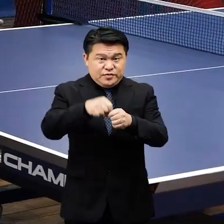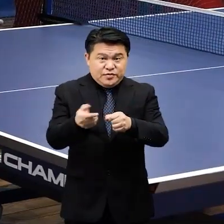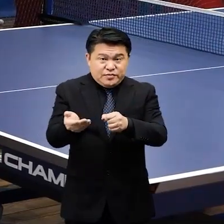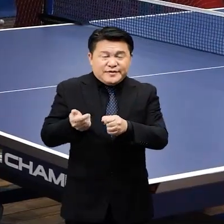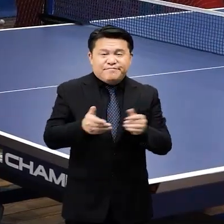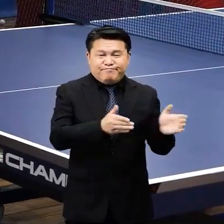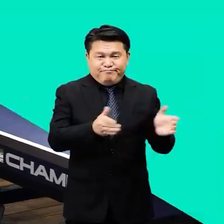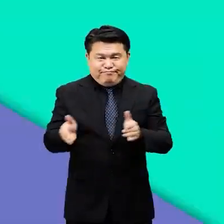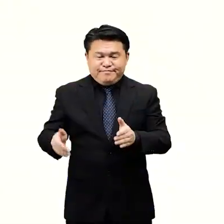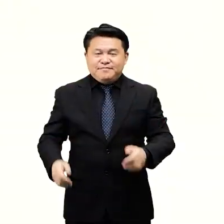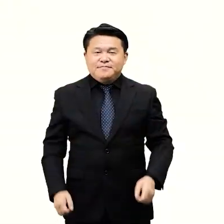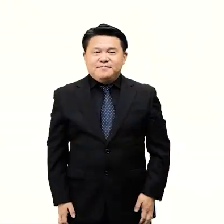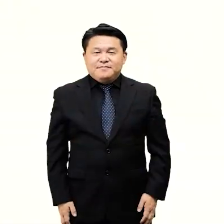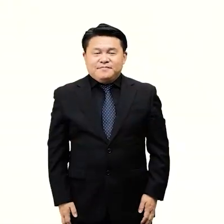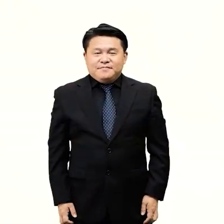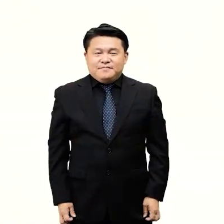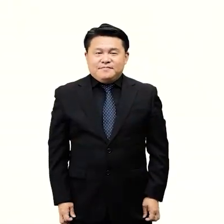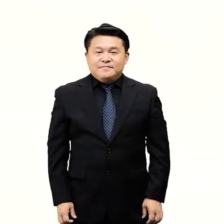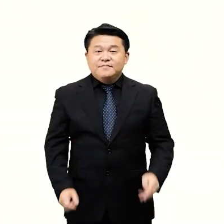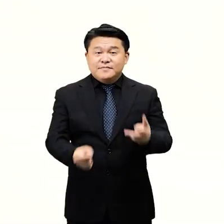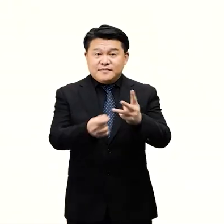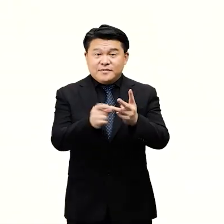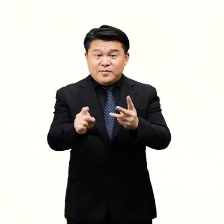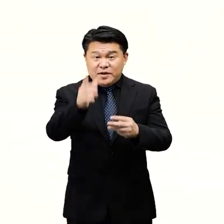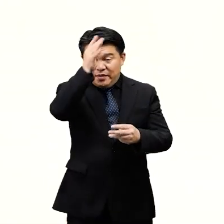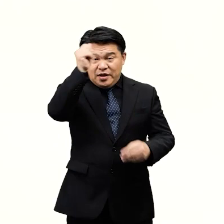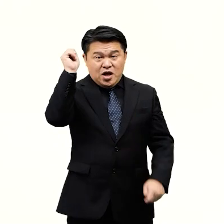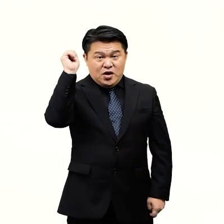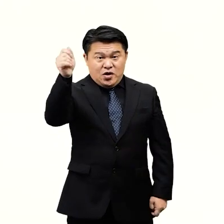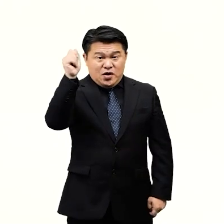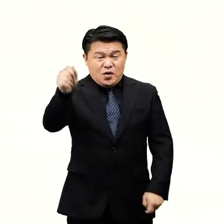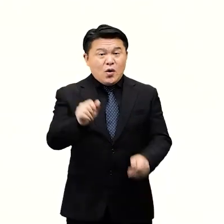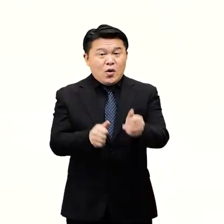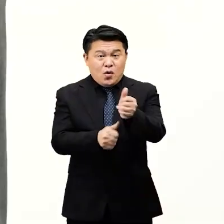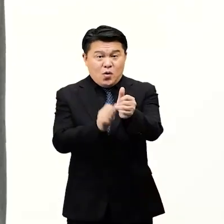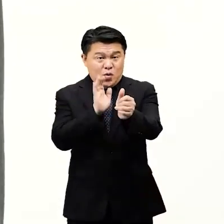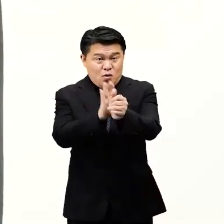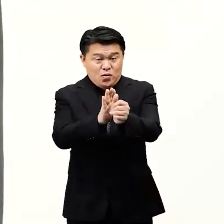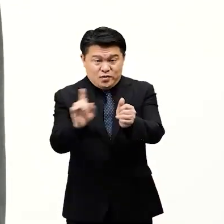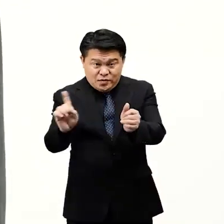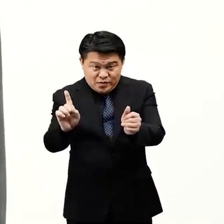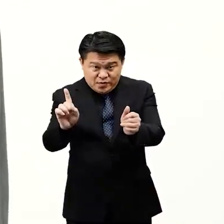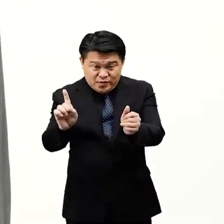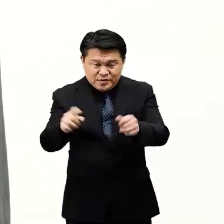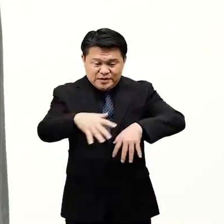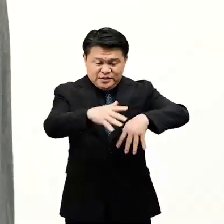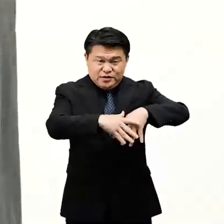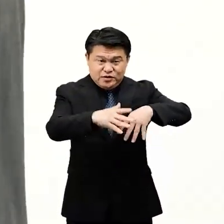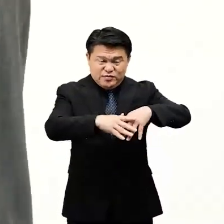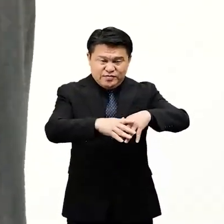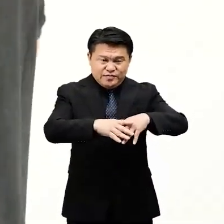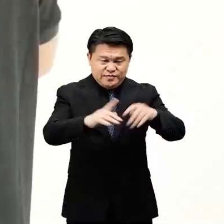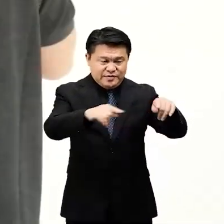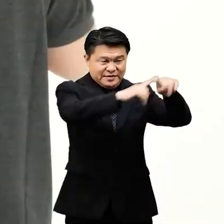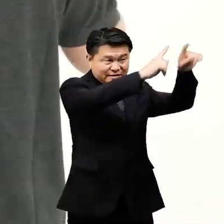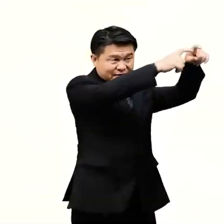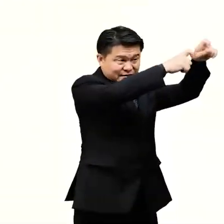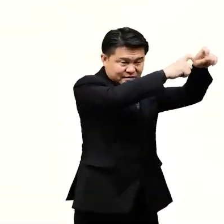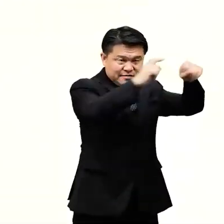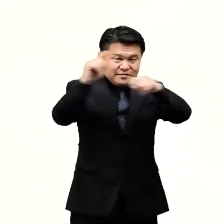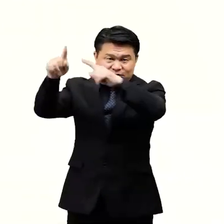준비합니다. 세 번째는 배드민턴 프로그램 보조입니다. 그물망을 양쪽 고리에